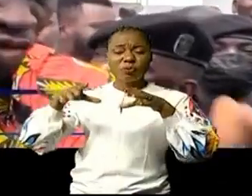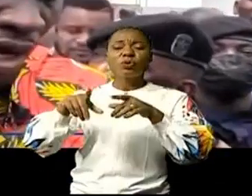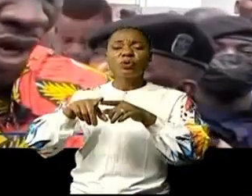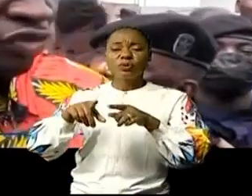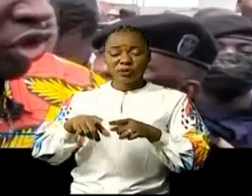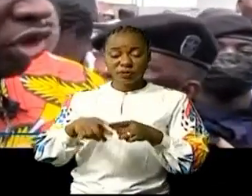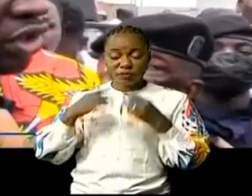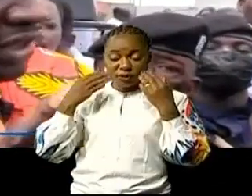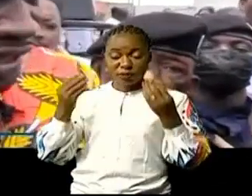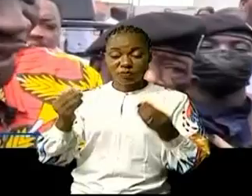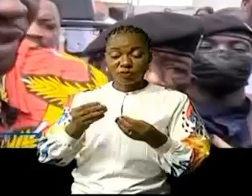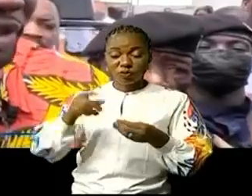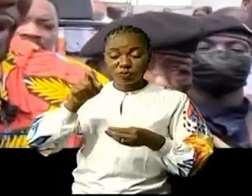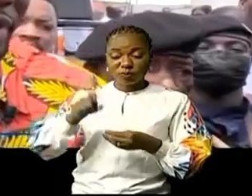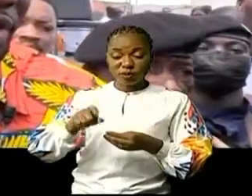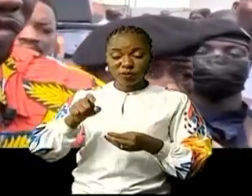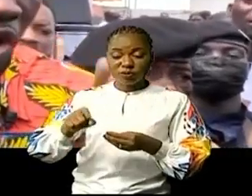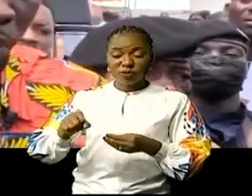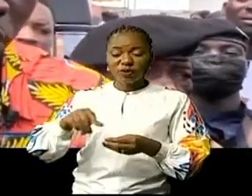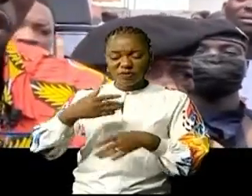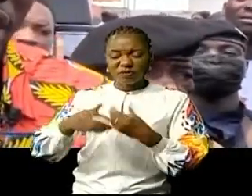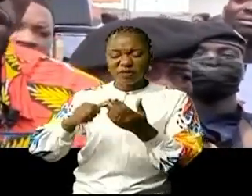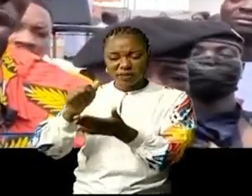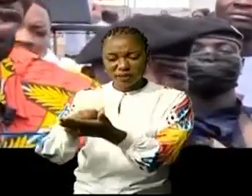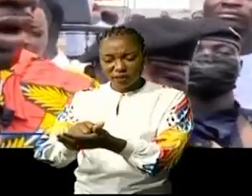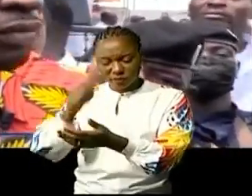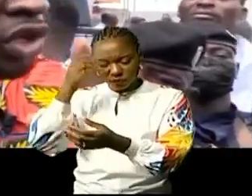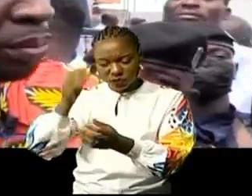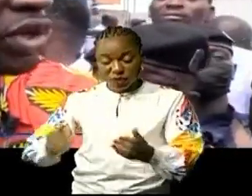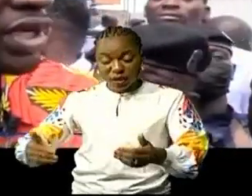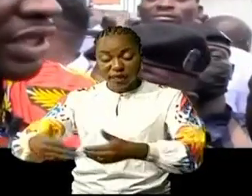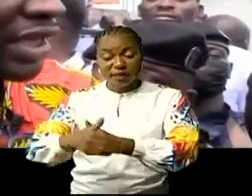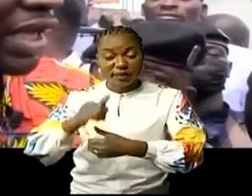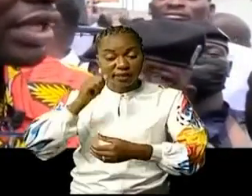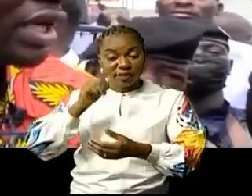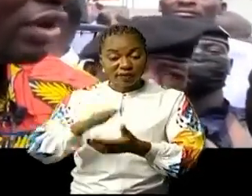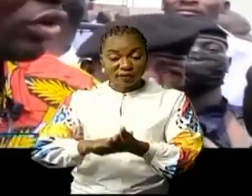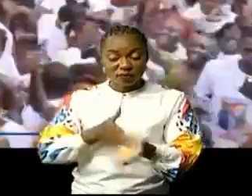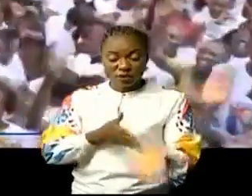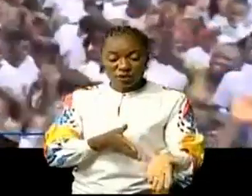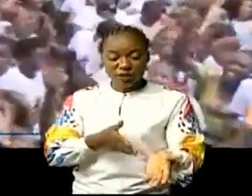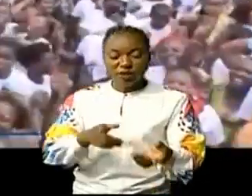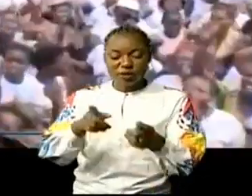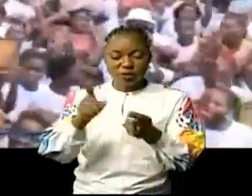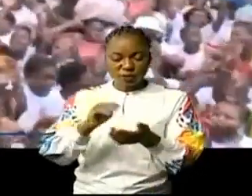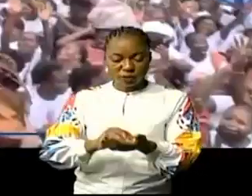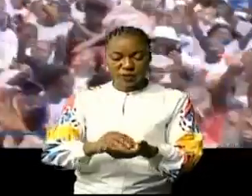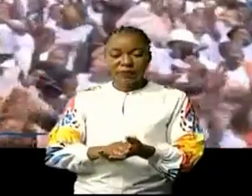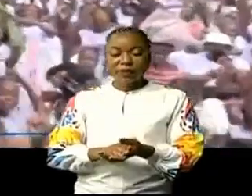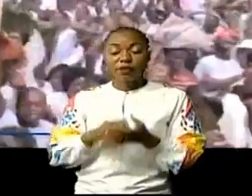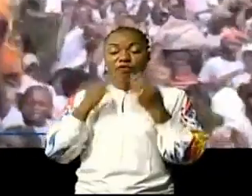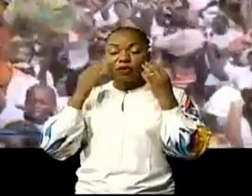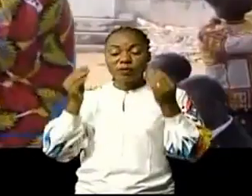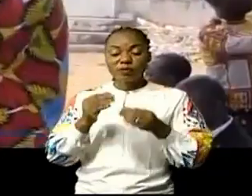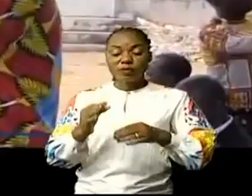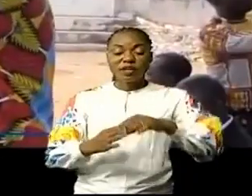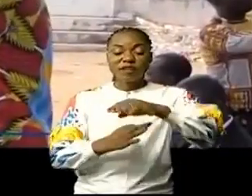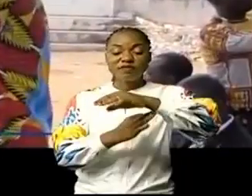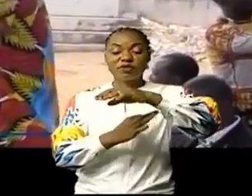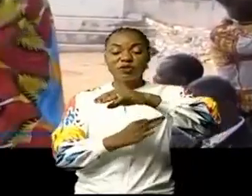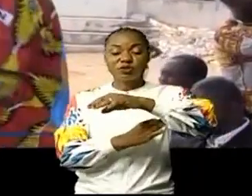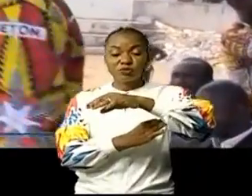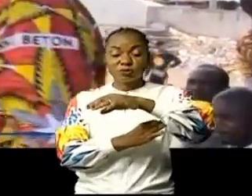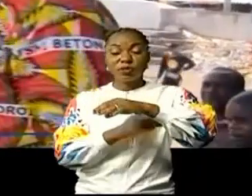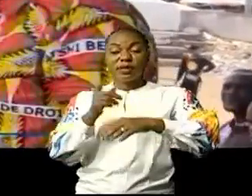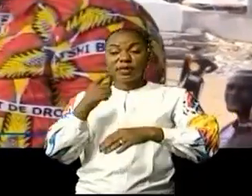Voilà, il faut des têtes d'initiative pour encadrer les femmes, pour les aider à aller. De cette façon, la Fondation Francis